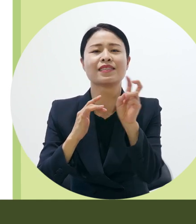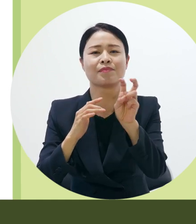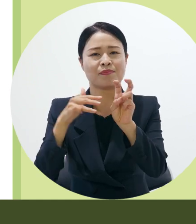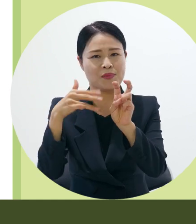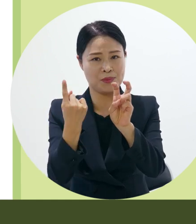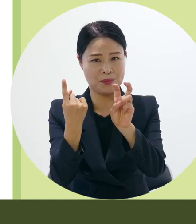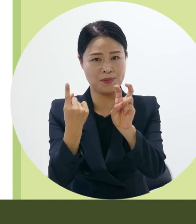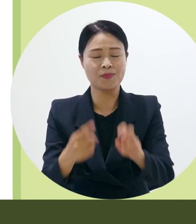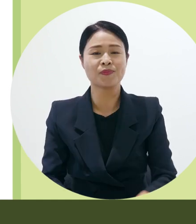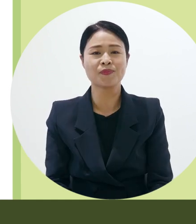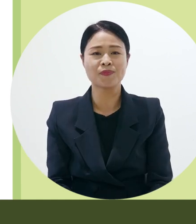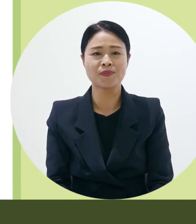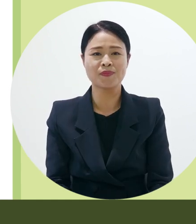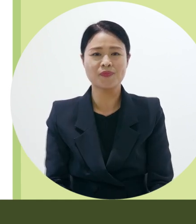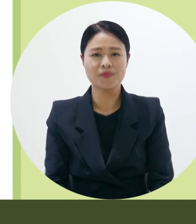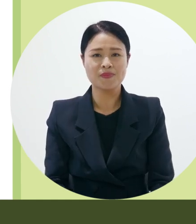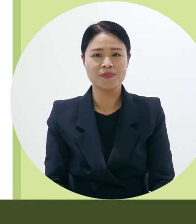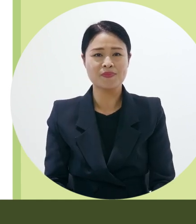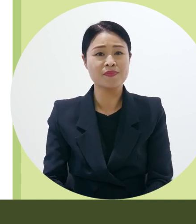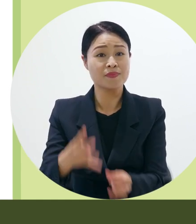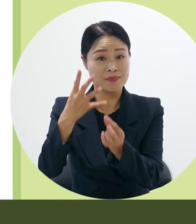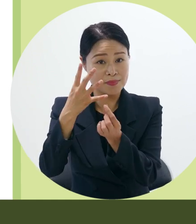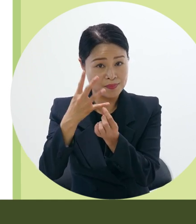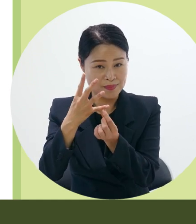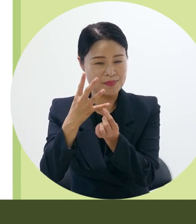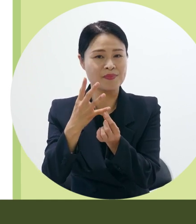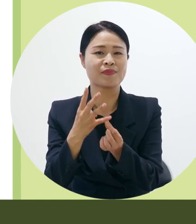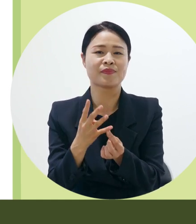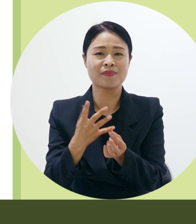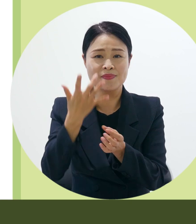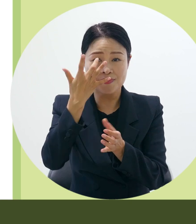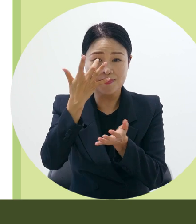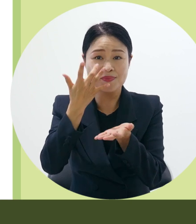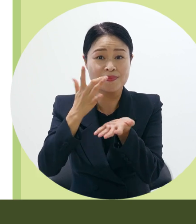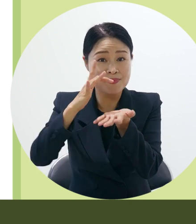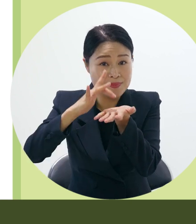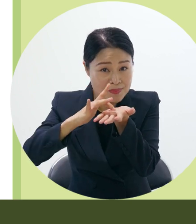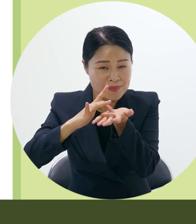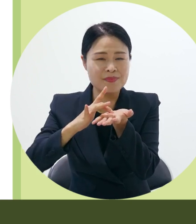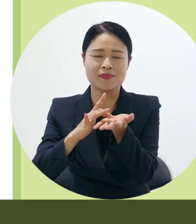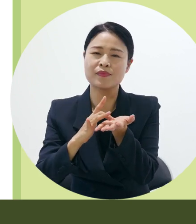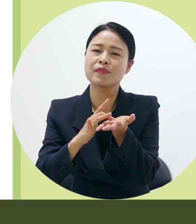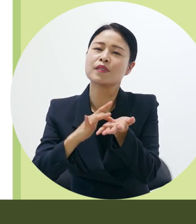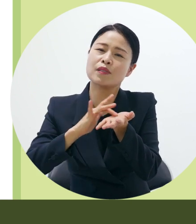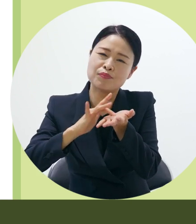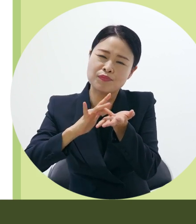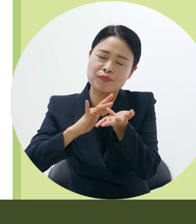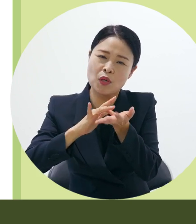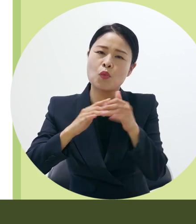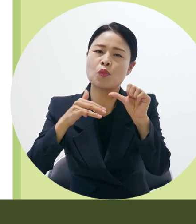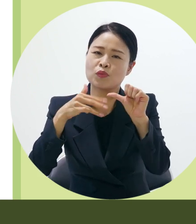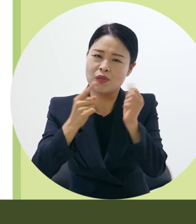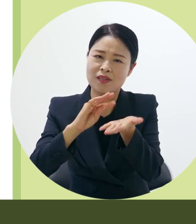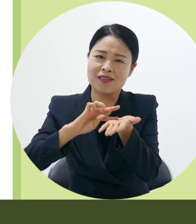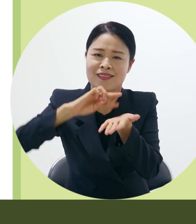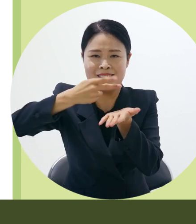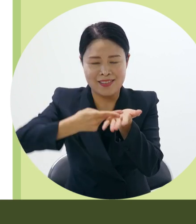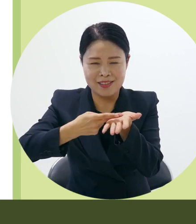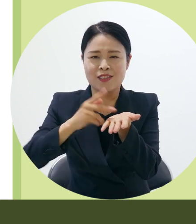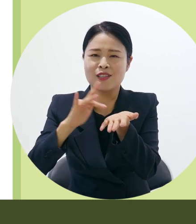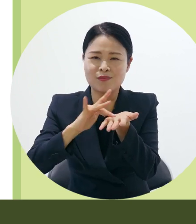20초간 문지르십시오. 네 번째, 약 5초 동안 렌즈 양면을